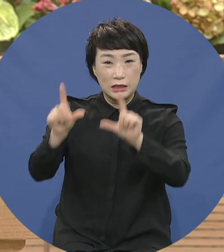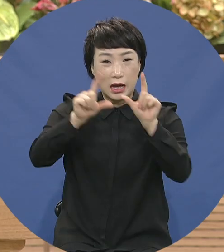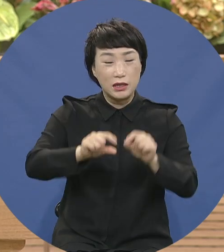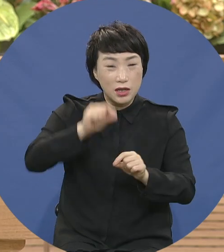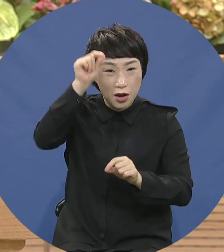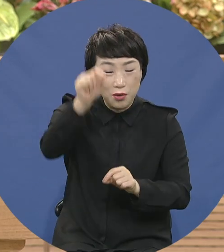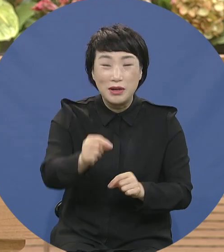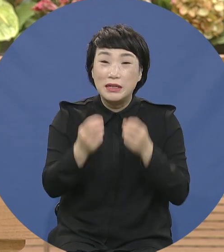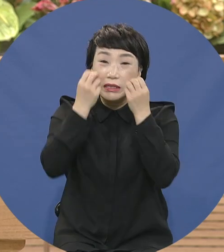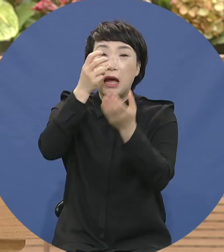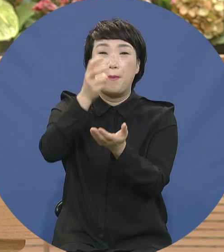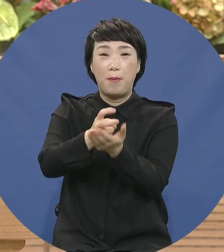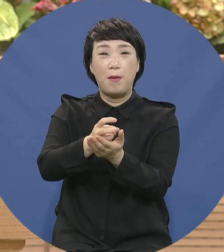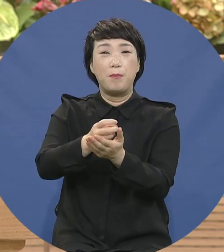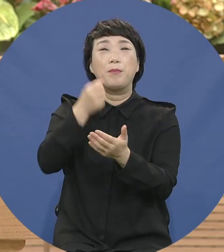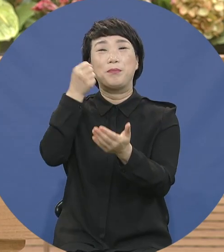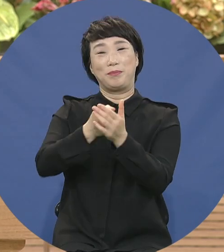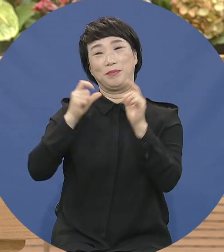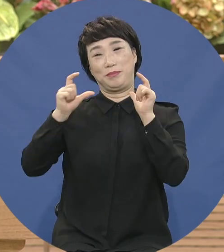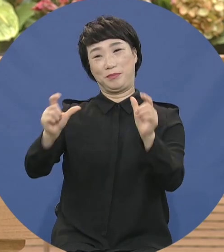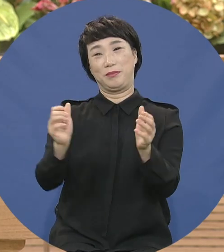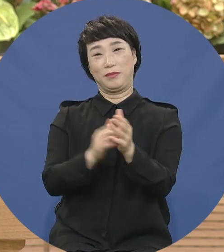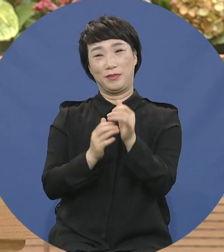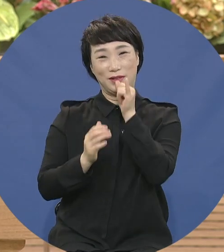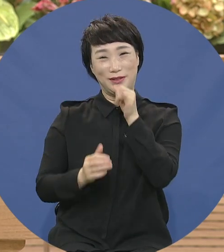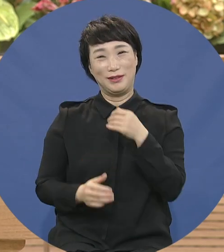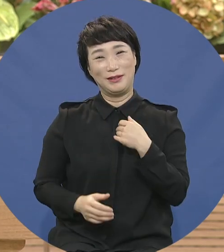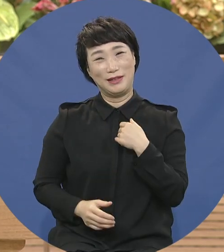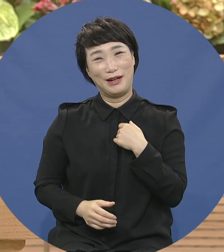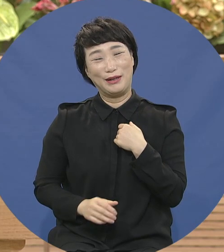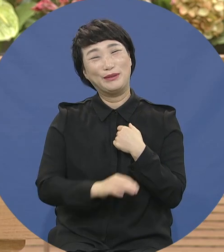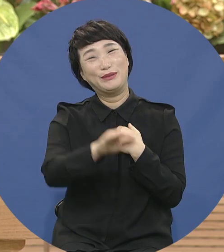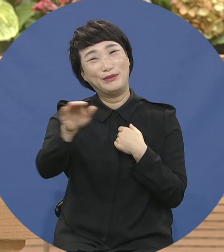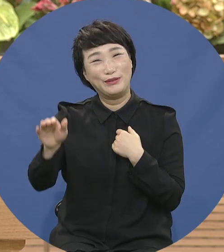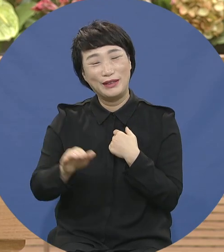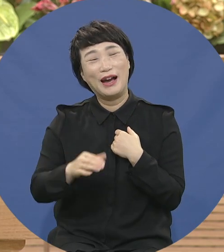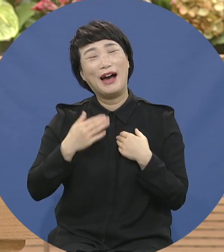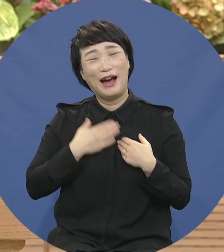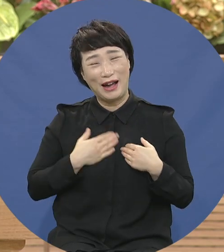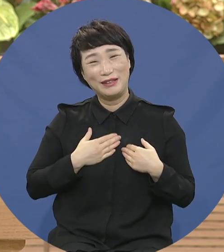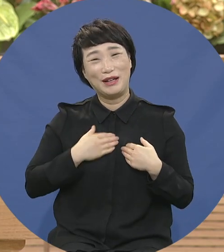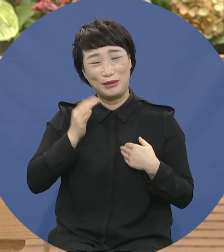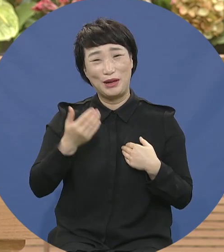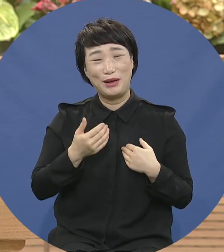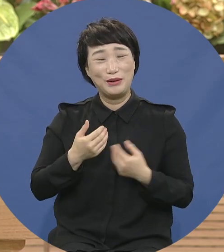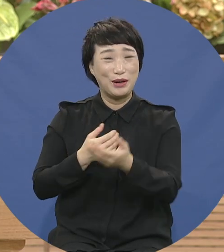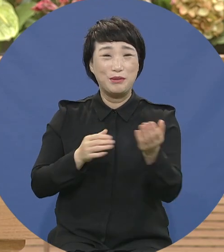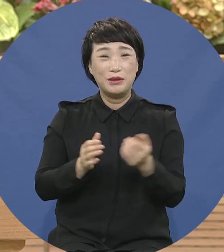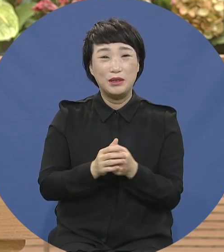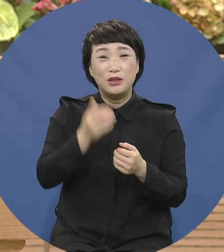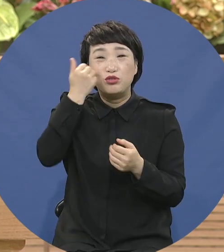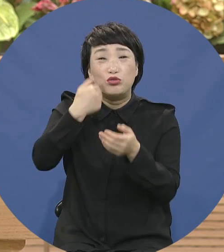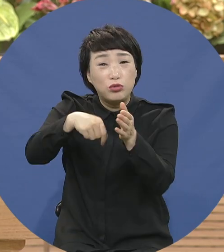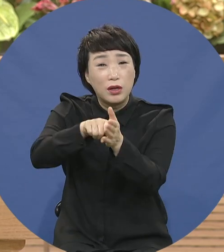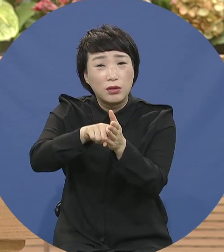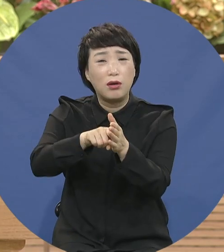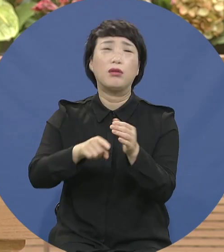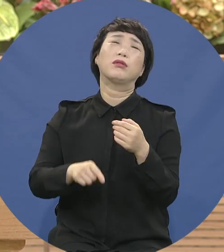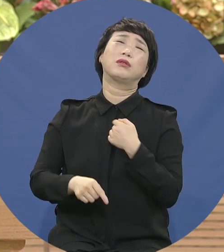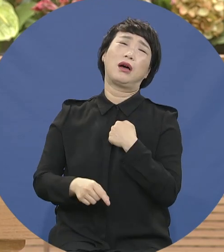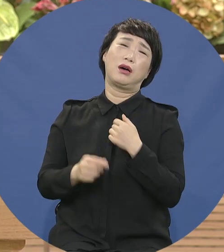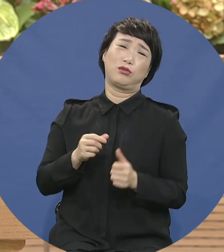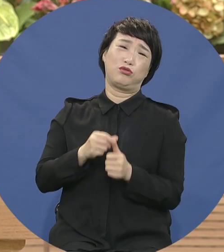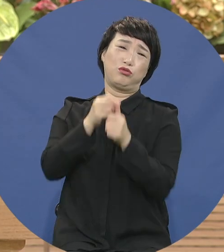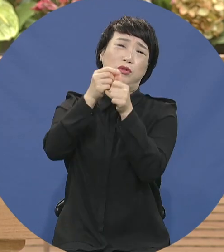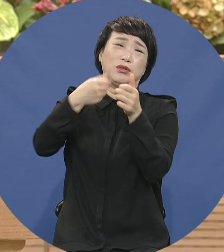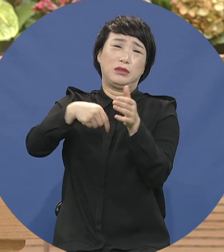새 법을 제정하셨다는 것을 우리가 알면 누구를 위해 이렇게 하셨느냐? 나